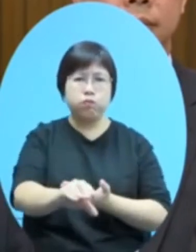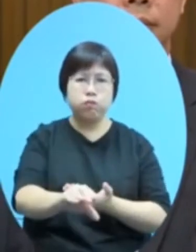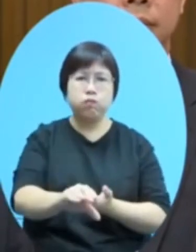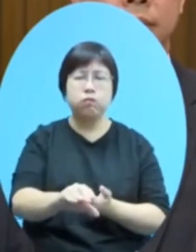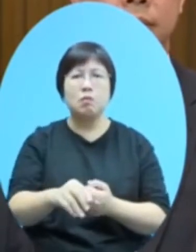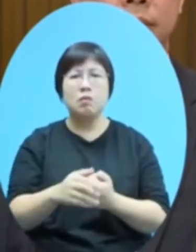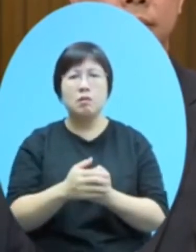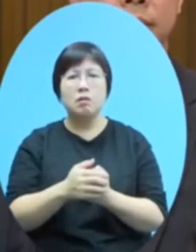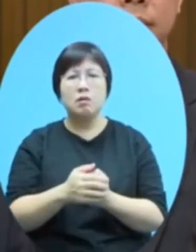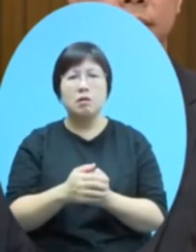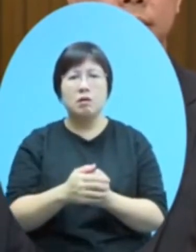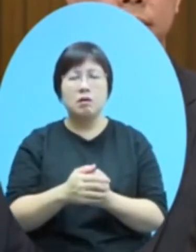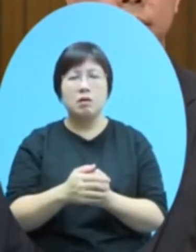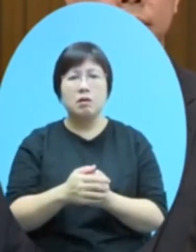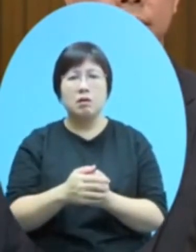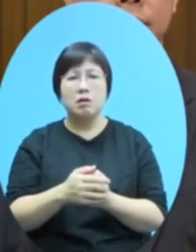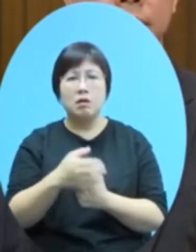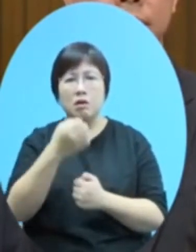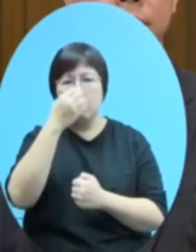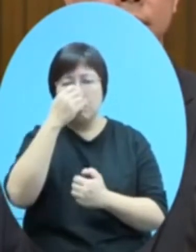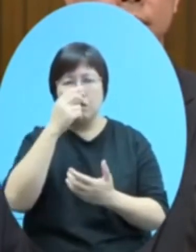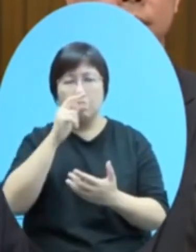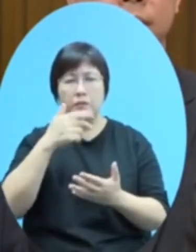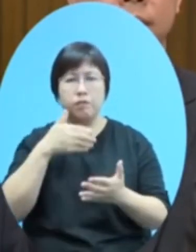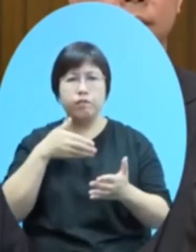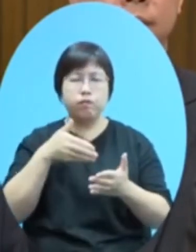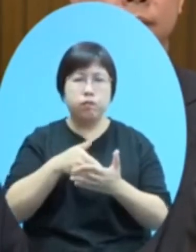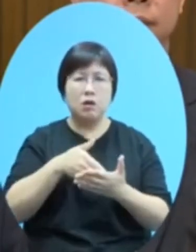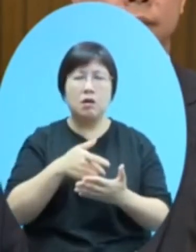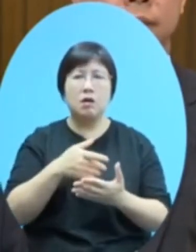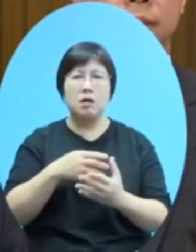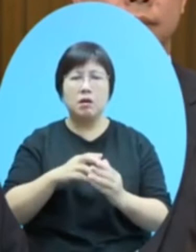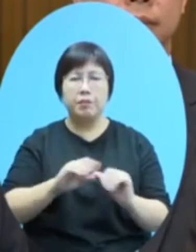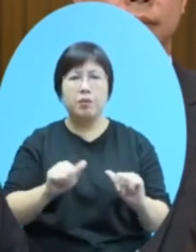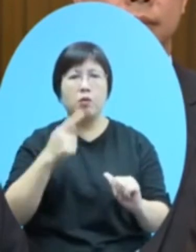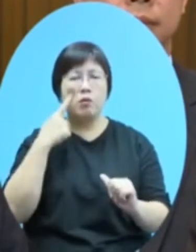好容易將香港推入一個不歸路。